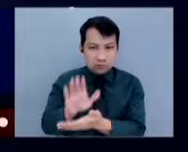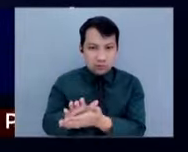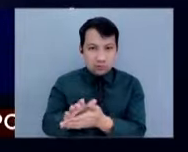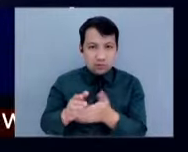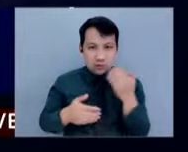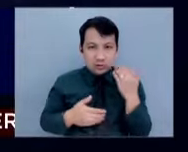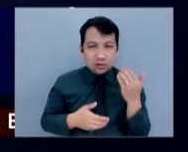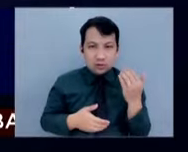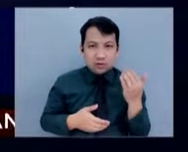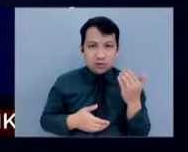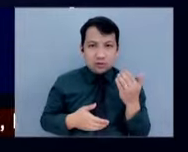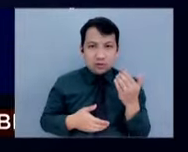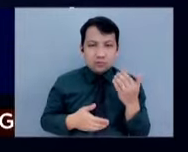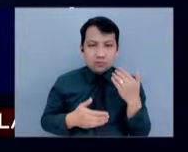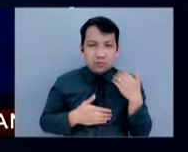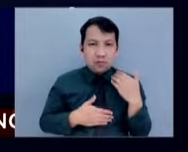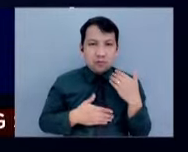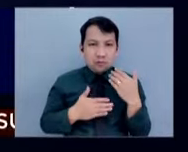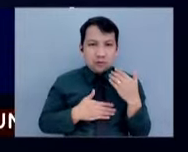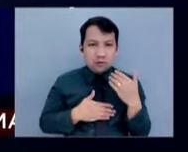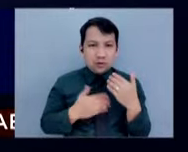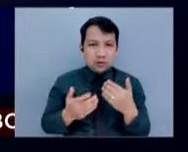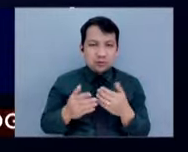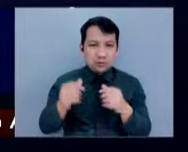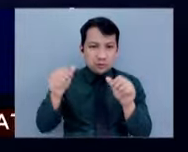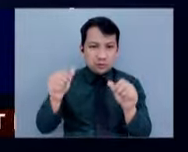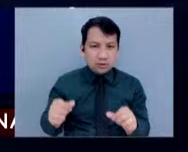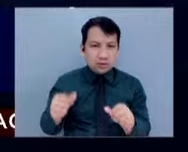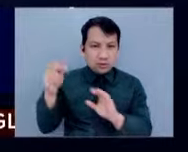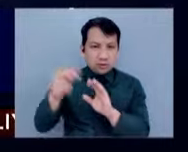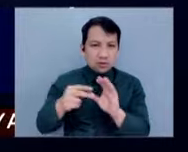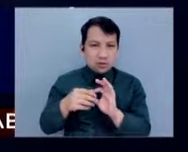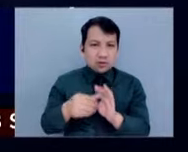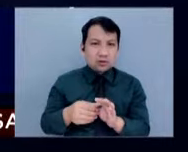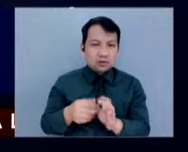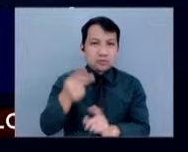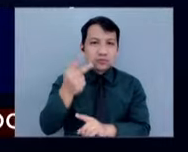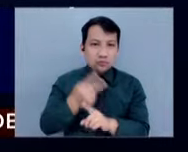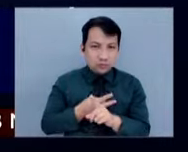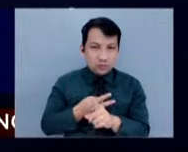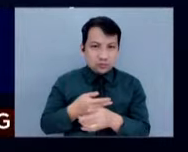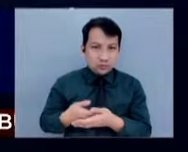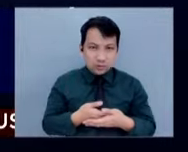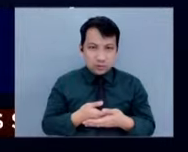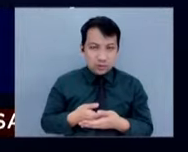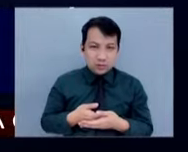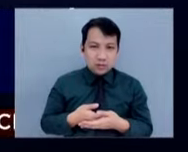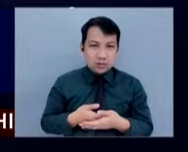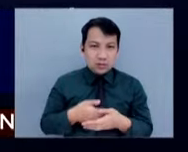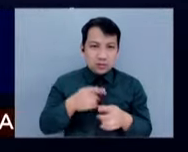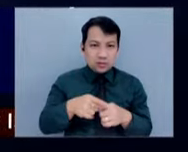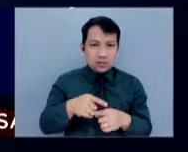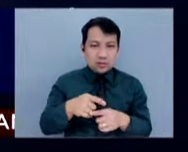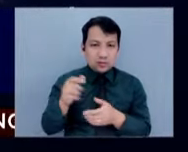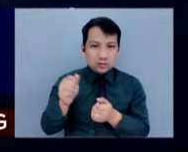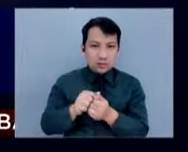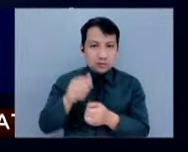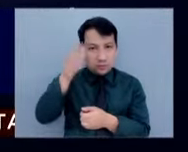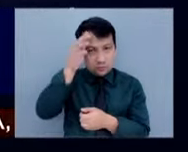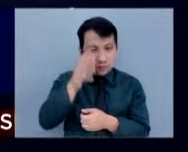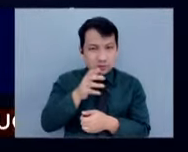para patahanin. Base sa nag-post ng video, 2 months old pa lang ang sanggol na sinama ng kanyang magulang sa